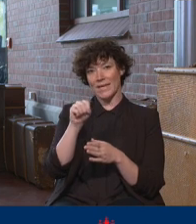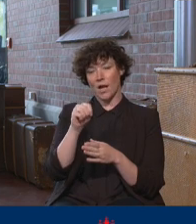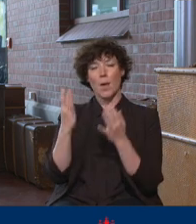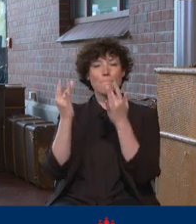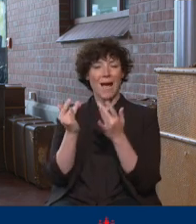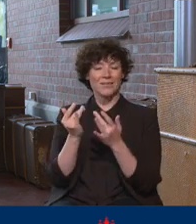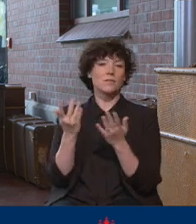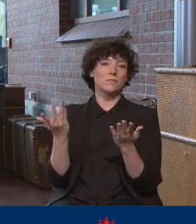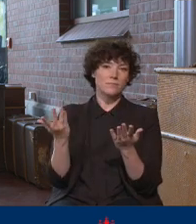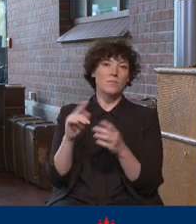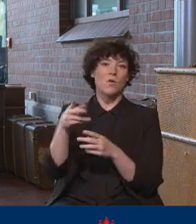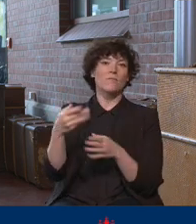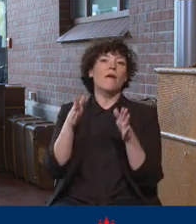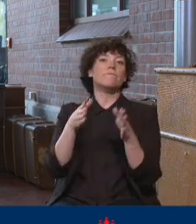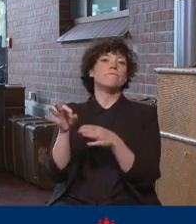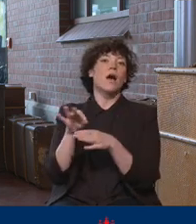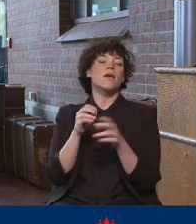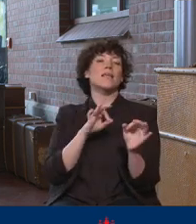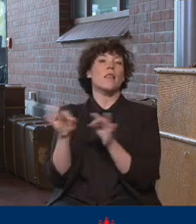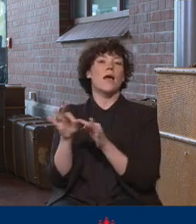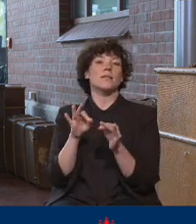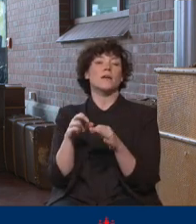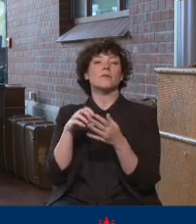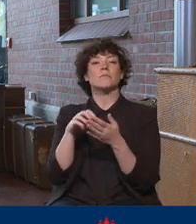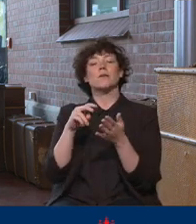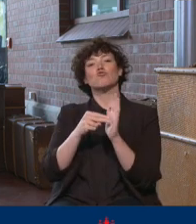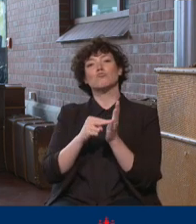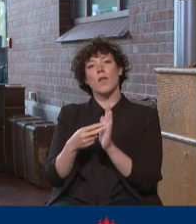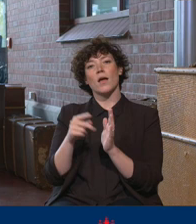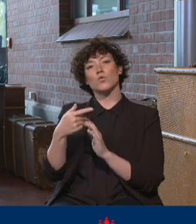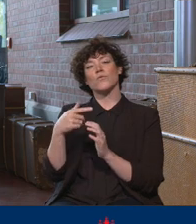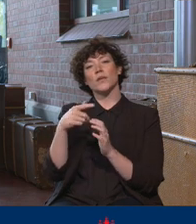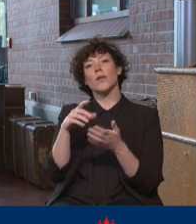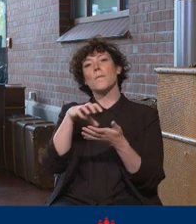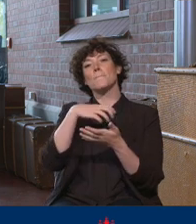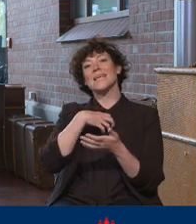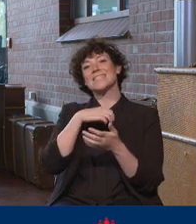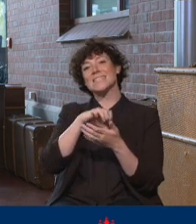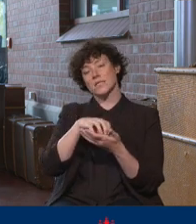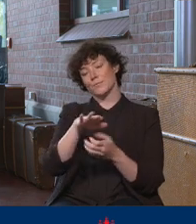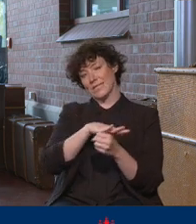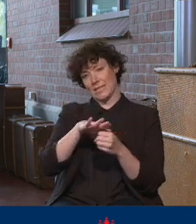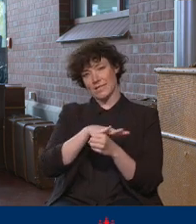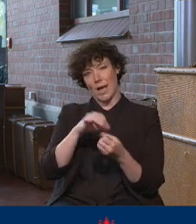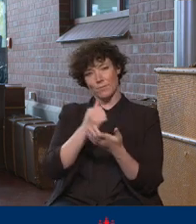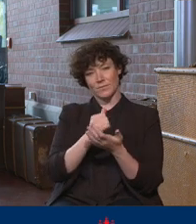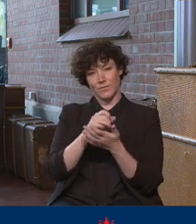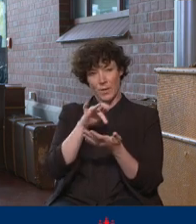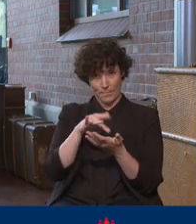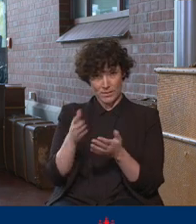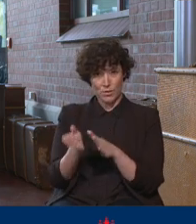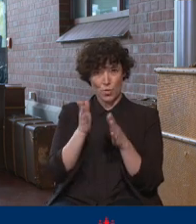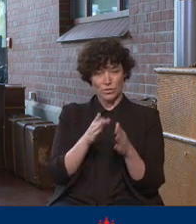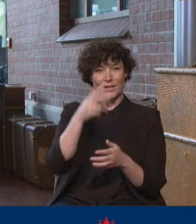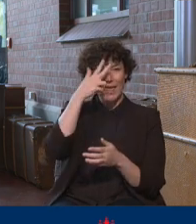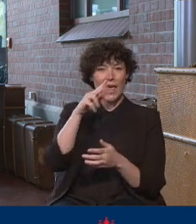facharzt der stadt und landschaftsplanung im bezirksamt mitte und wir haben herrn papa nie mit dabei er ist in der behörde für umwelt klima energie